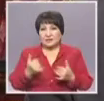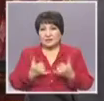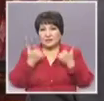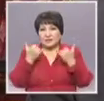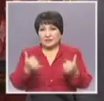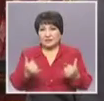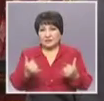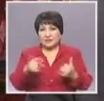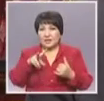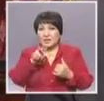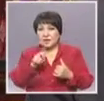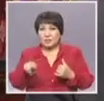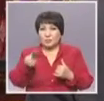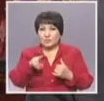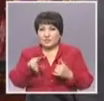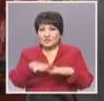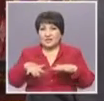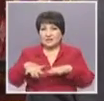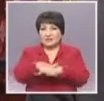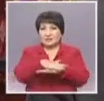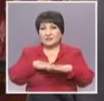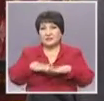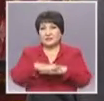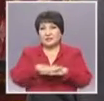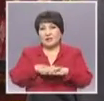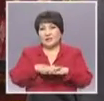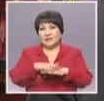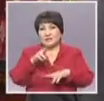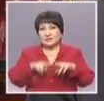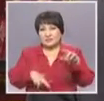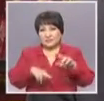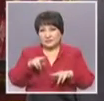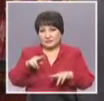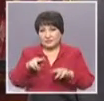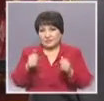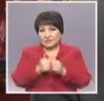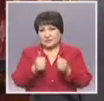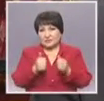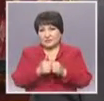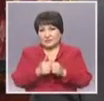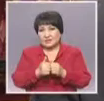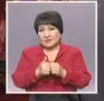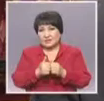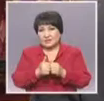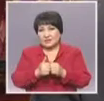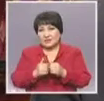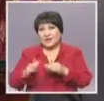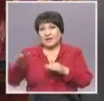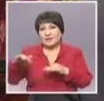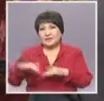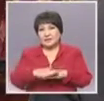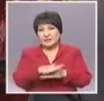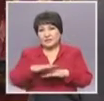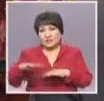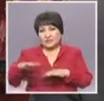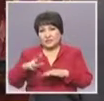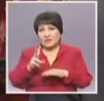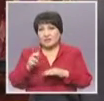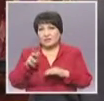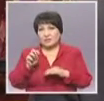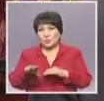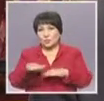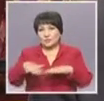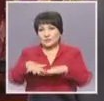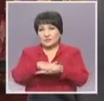мұз айдыны өзінің жаңағы мұз айдыны салынады. Қасында раскаточный каток деп айтады. Мұз айдынымен қоса үлкен